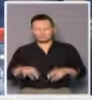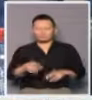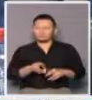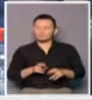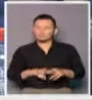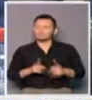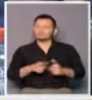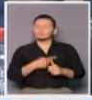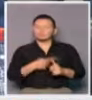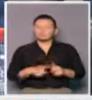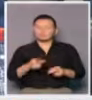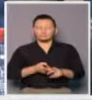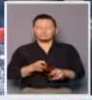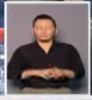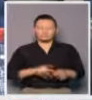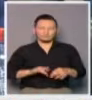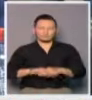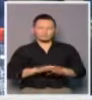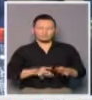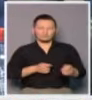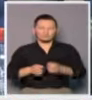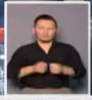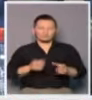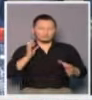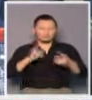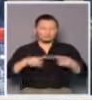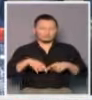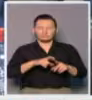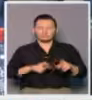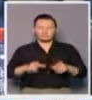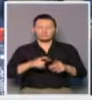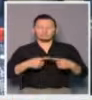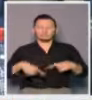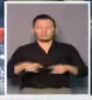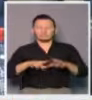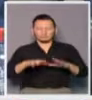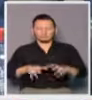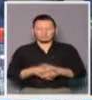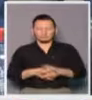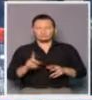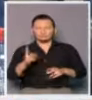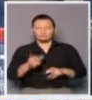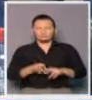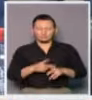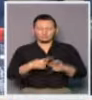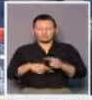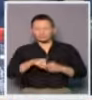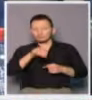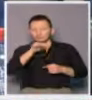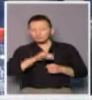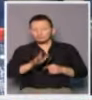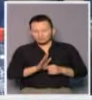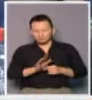это элемент общественный, элемент институтов гражданского общества? Потому что у нас есть и